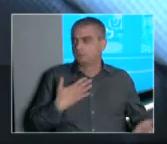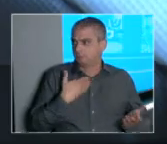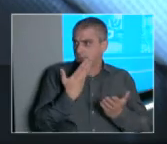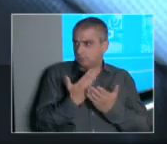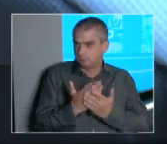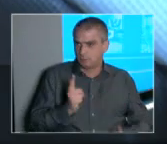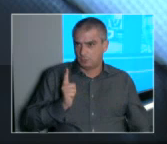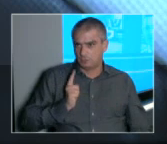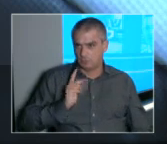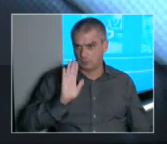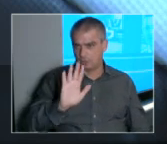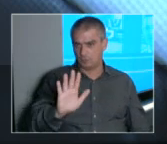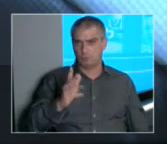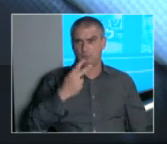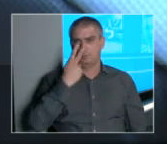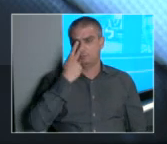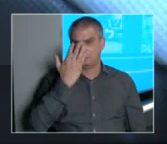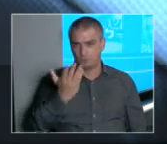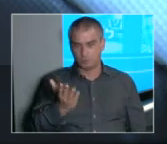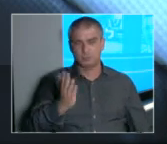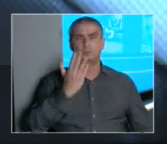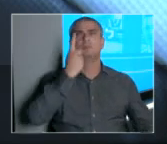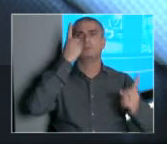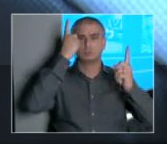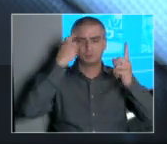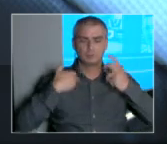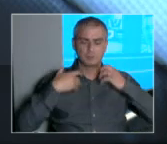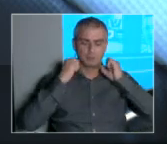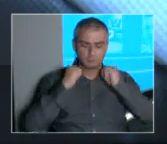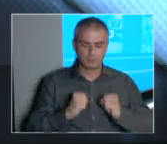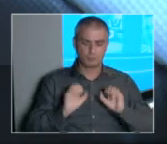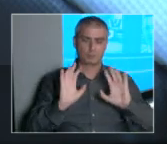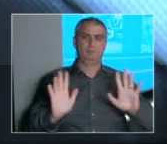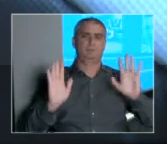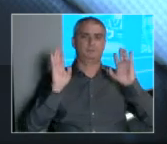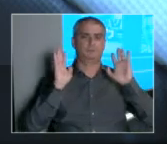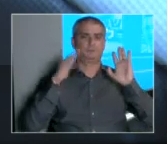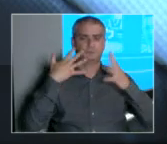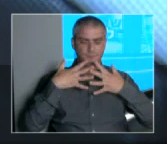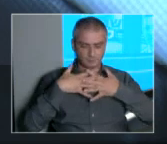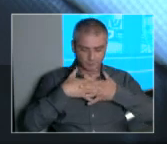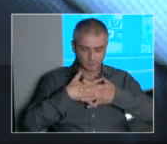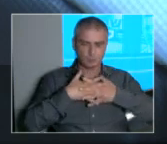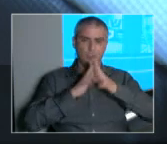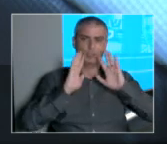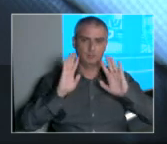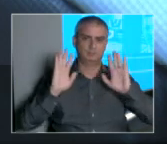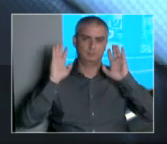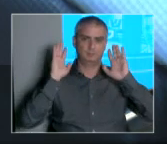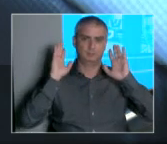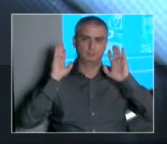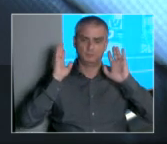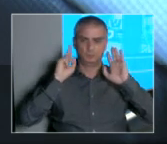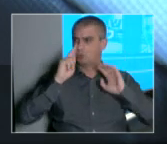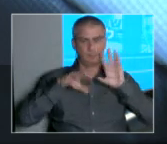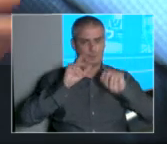לכם, תחכו בסבלנות, אתם תראו, בעזרת השם אני בטוח שנהיה קואליציה, ולא הולכים